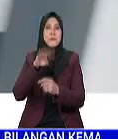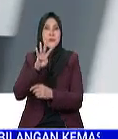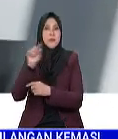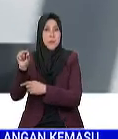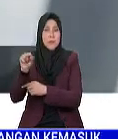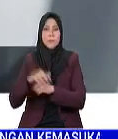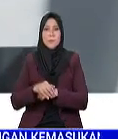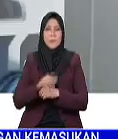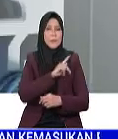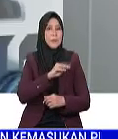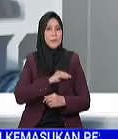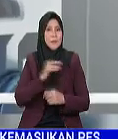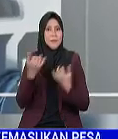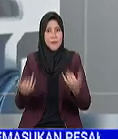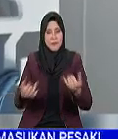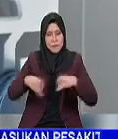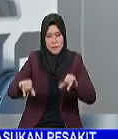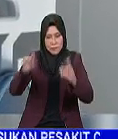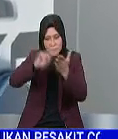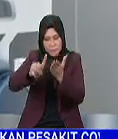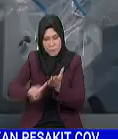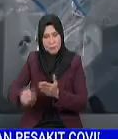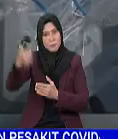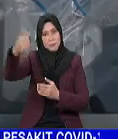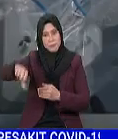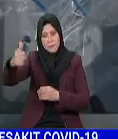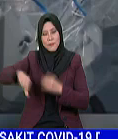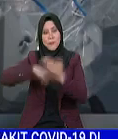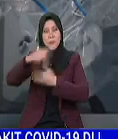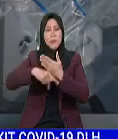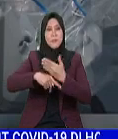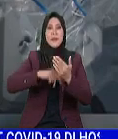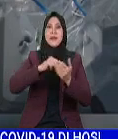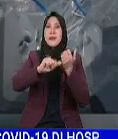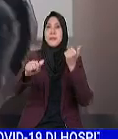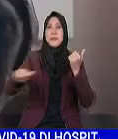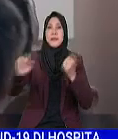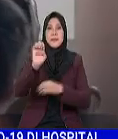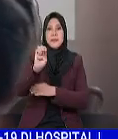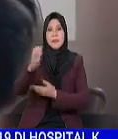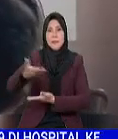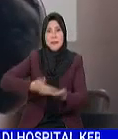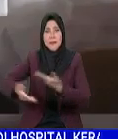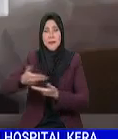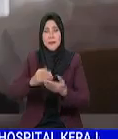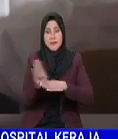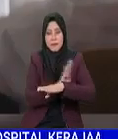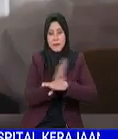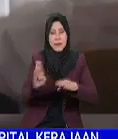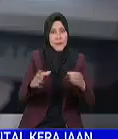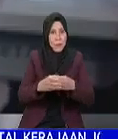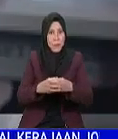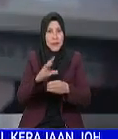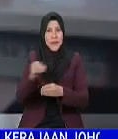plus Beliau kementriannya juga sedang melihat semua keberkesanan program camp ini dagang untuk perusahaan kecil sederhana